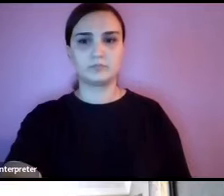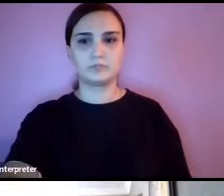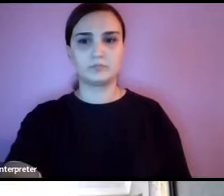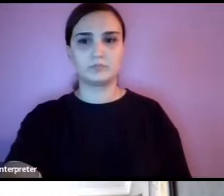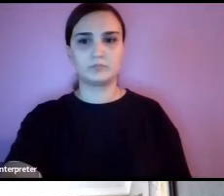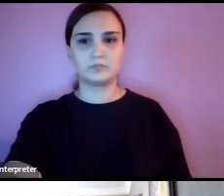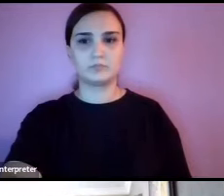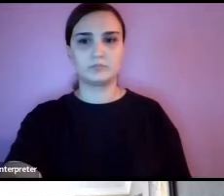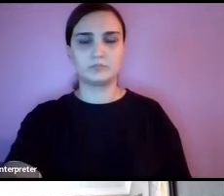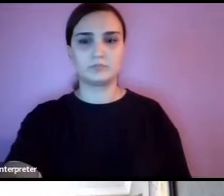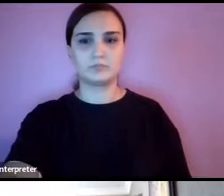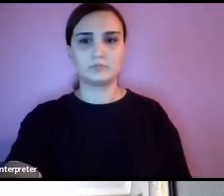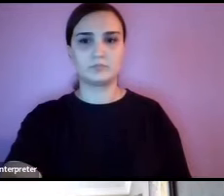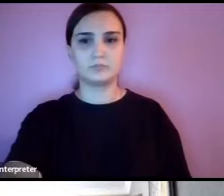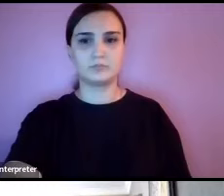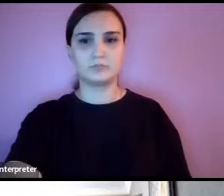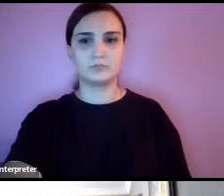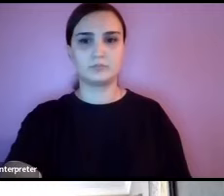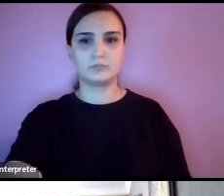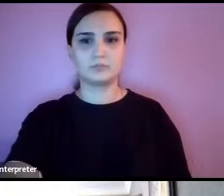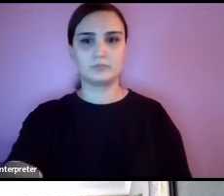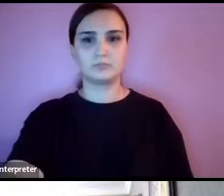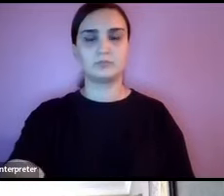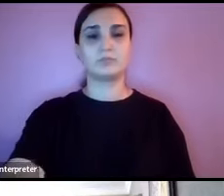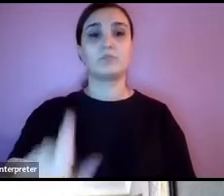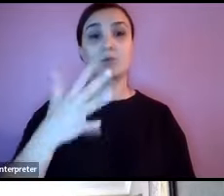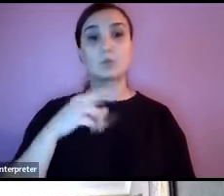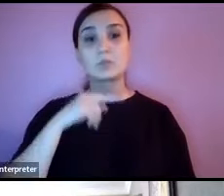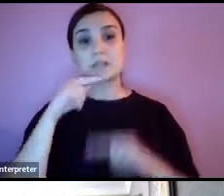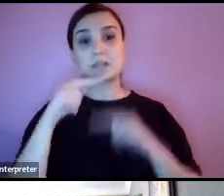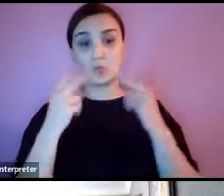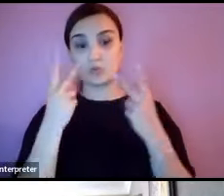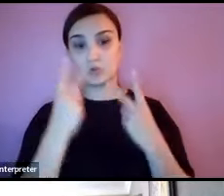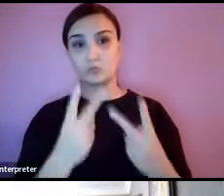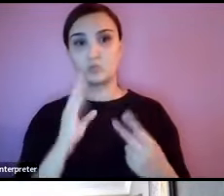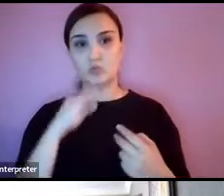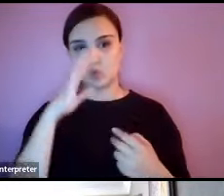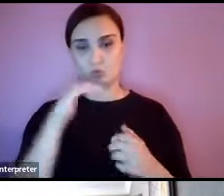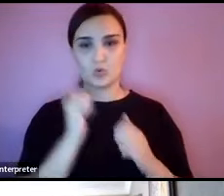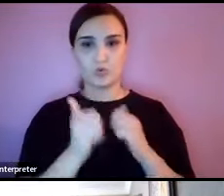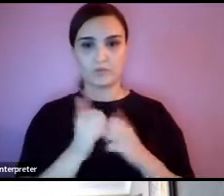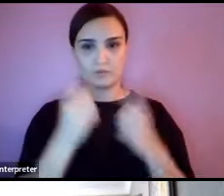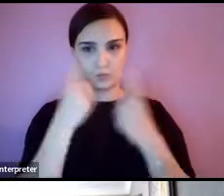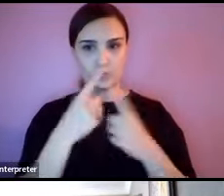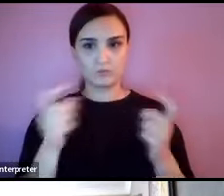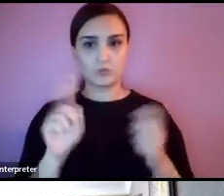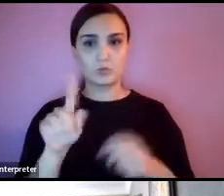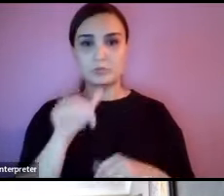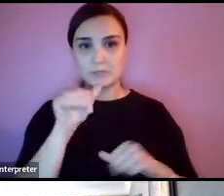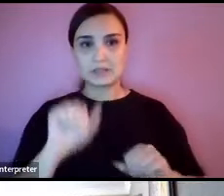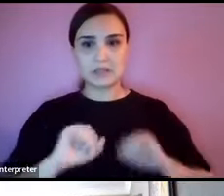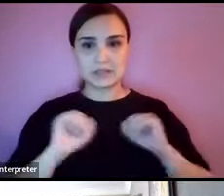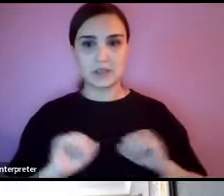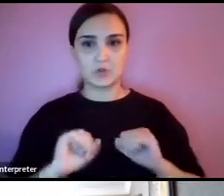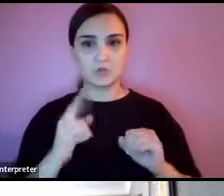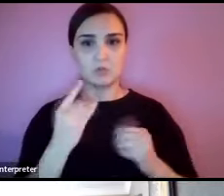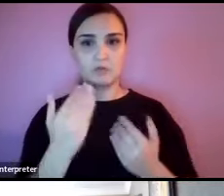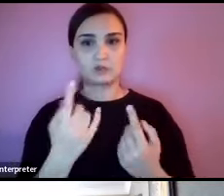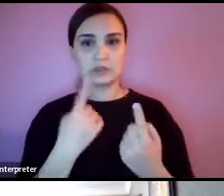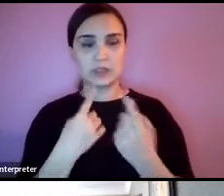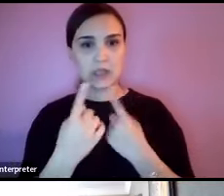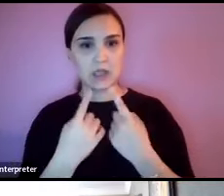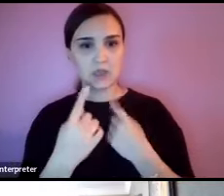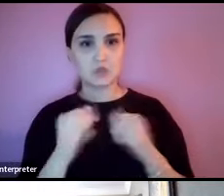Და თუ კი ამ საყურადღებო ნიშნებს ამჩნევს მშობელი, მე ყოველთვის მოუწოდებ, რომ სადონ მაინც ბავშვთან გასაუბრება,